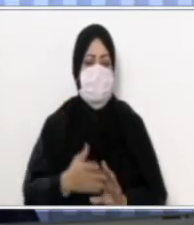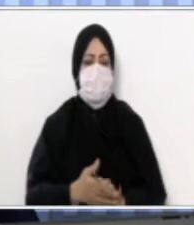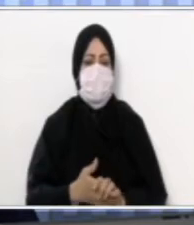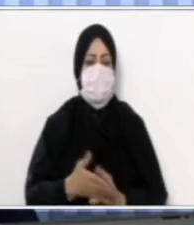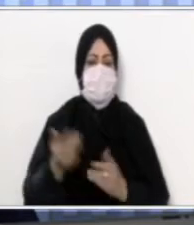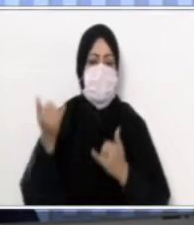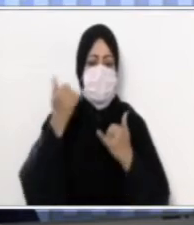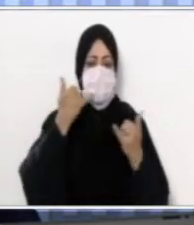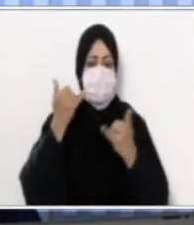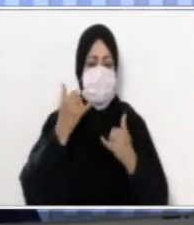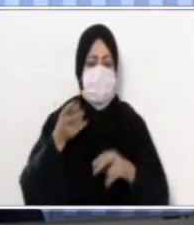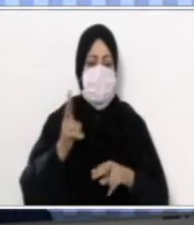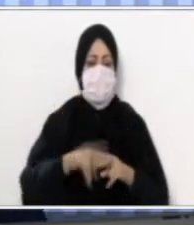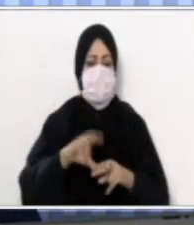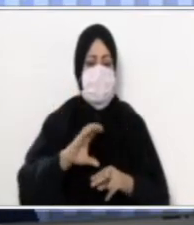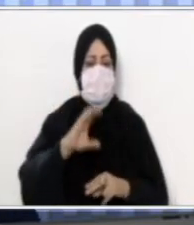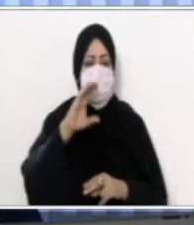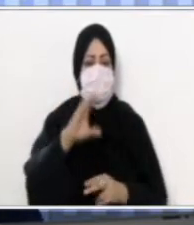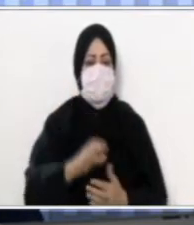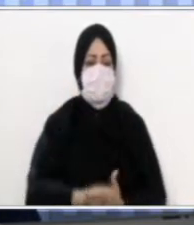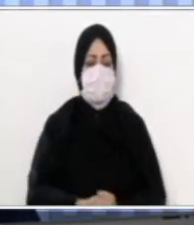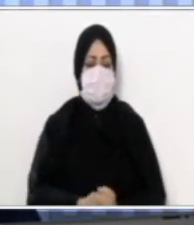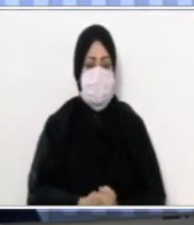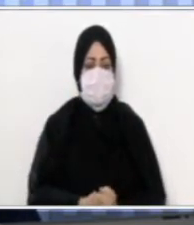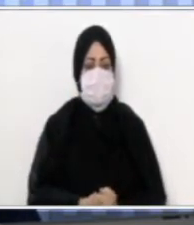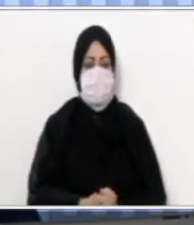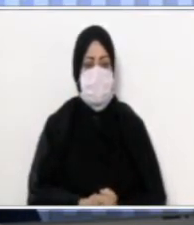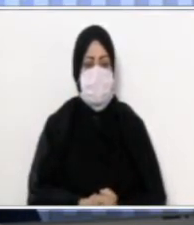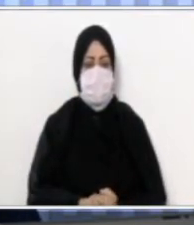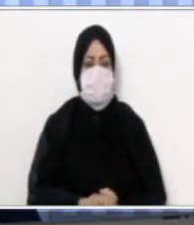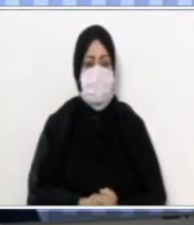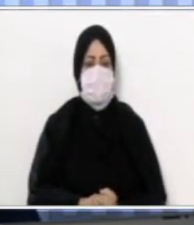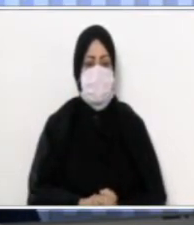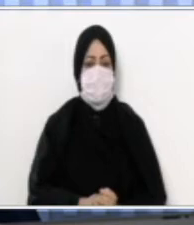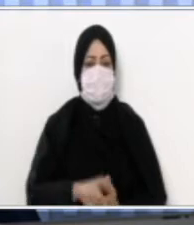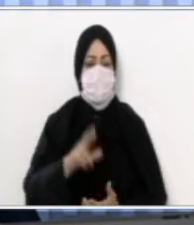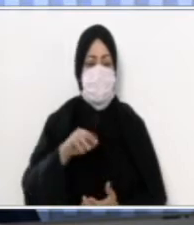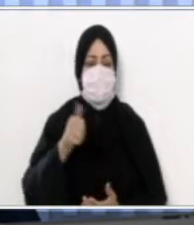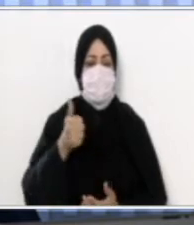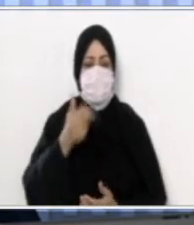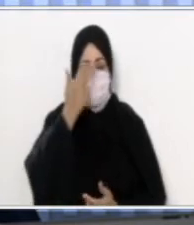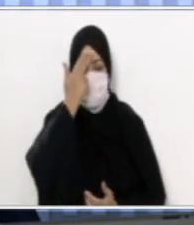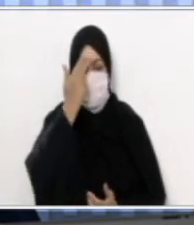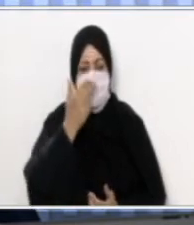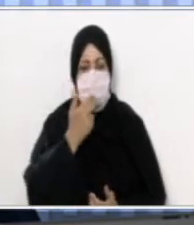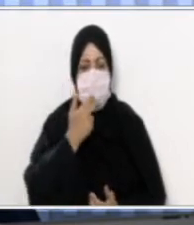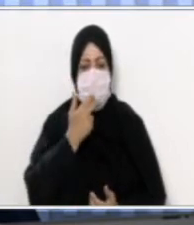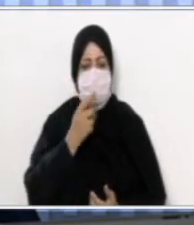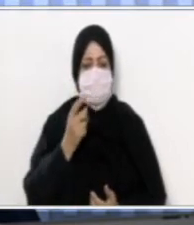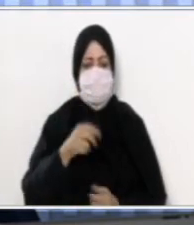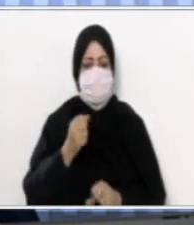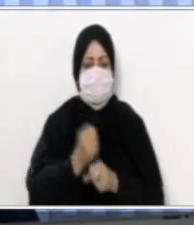إذن الأخ أحمد من مصراتة يقول، عندنا عامل من النيجر دخل في الإسلام الحمد لله على فضل